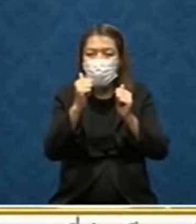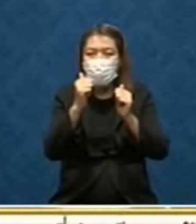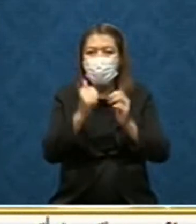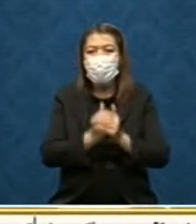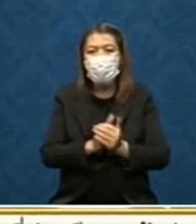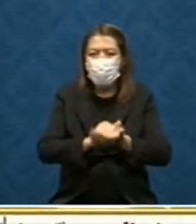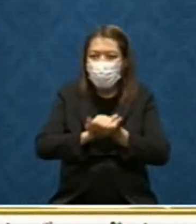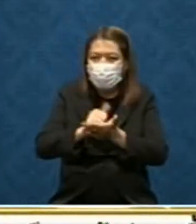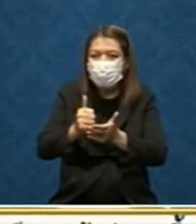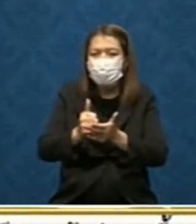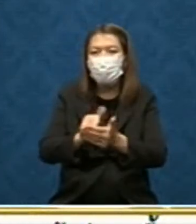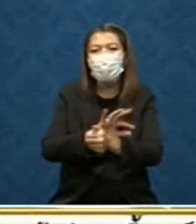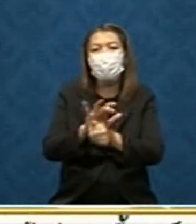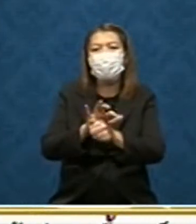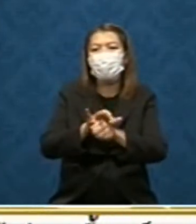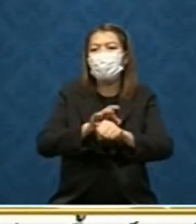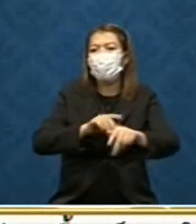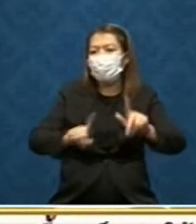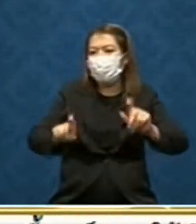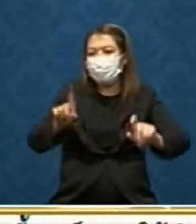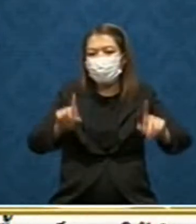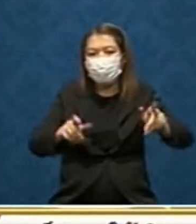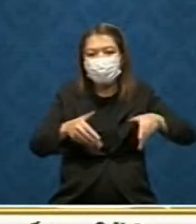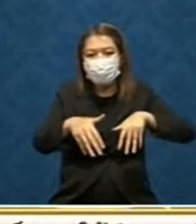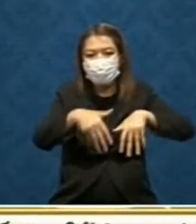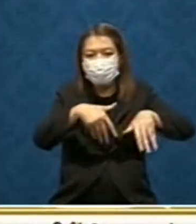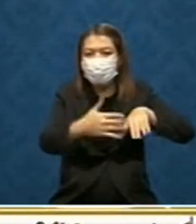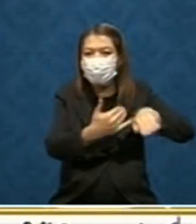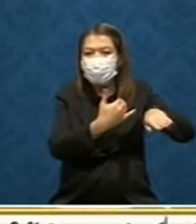เพราโวิดมา ทำไมปลอยให้ตายกตามทองถนนเยอะ